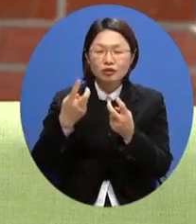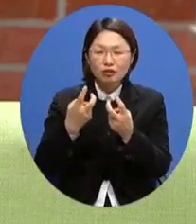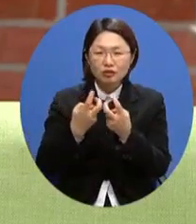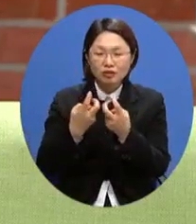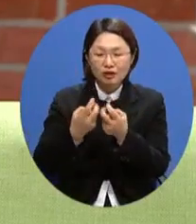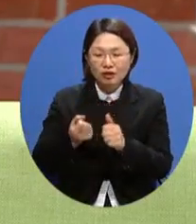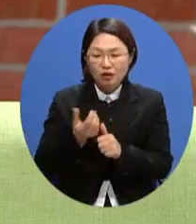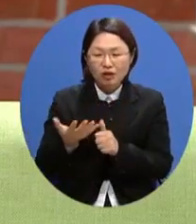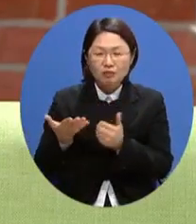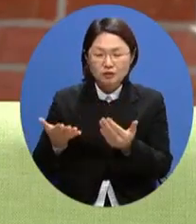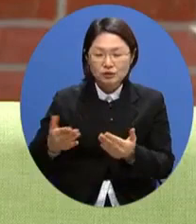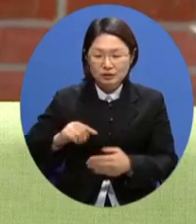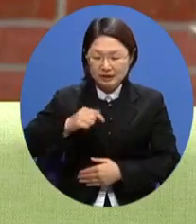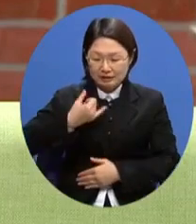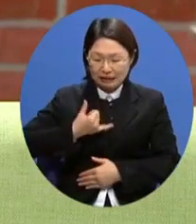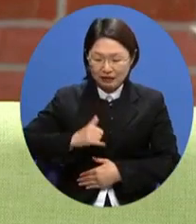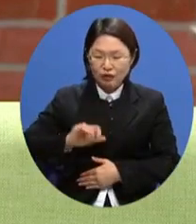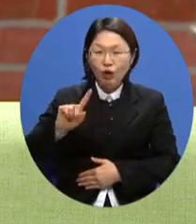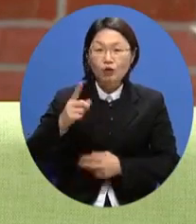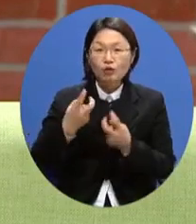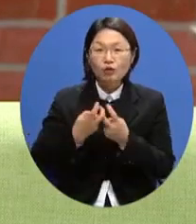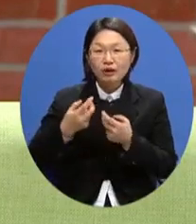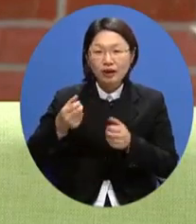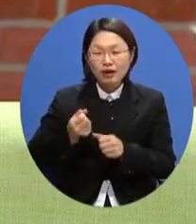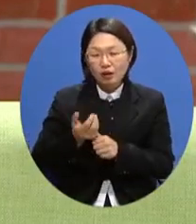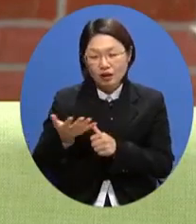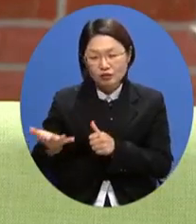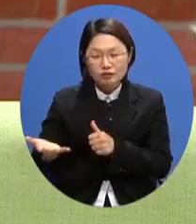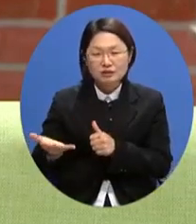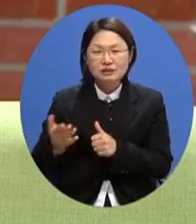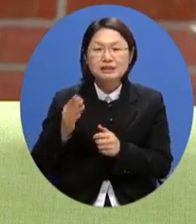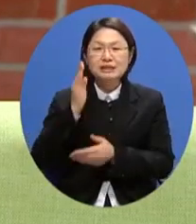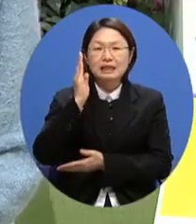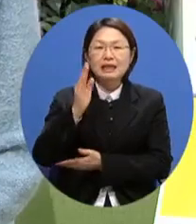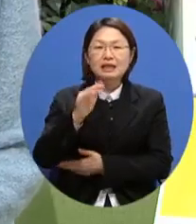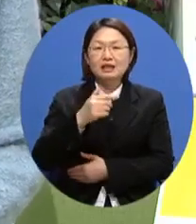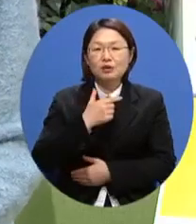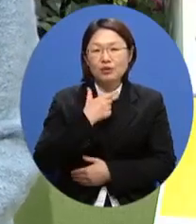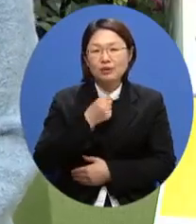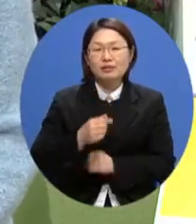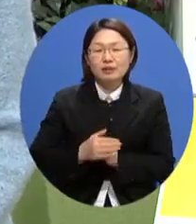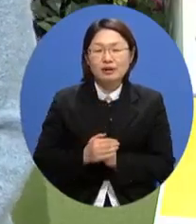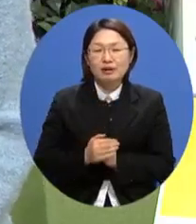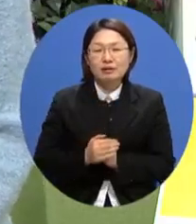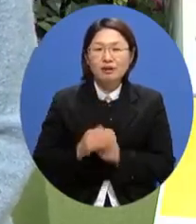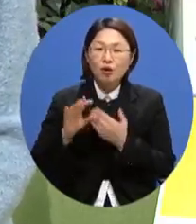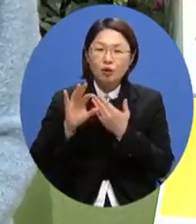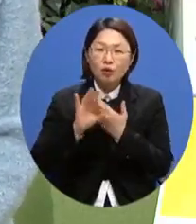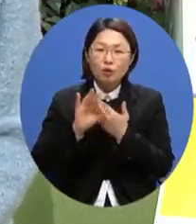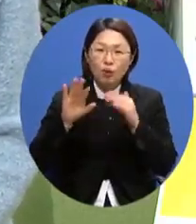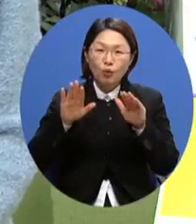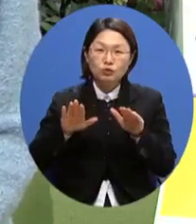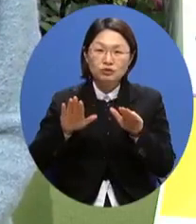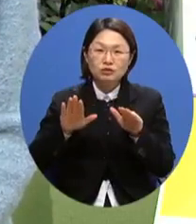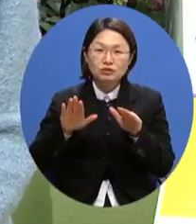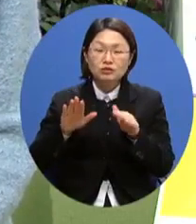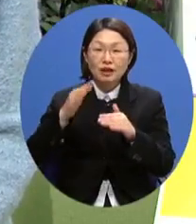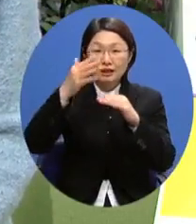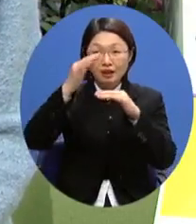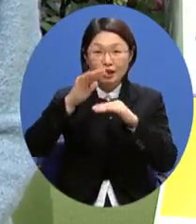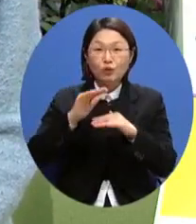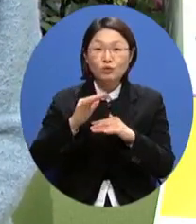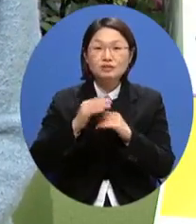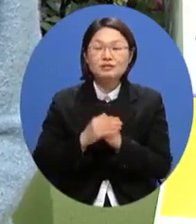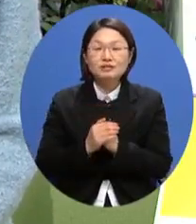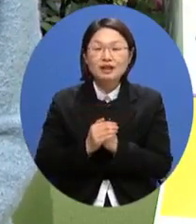자녀에게 또 어떻게 영향을 미치는지 그 얘기 해보려고 해요. 아, 그러면은 그 오늘의 내용은 그